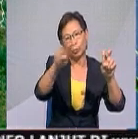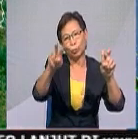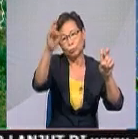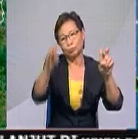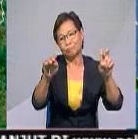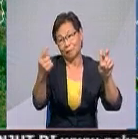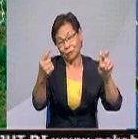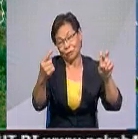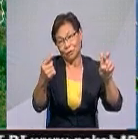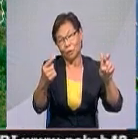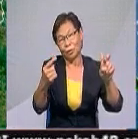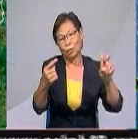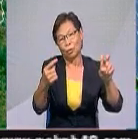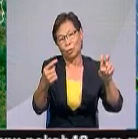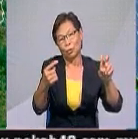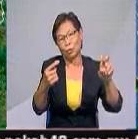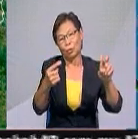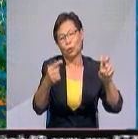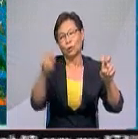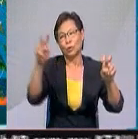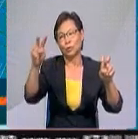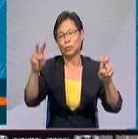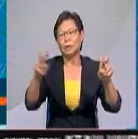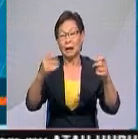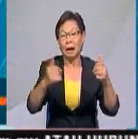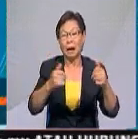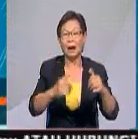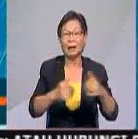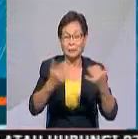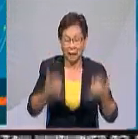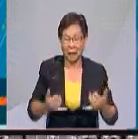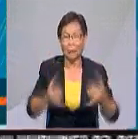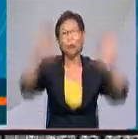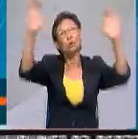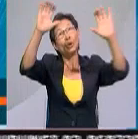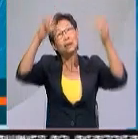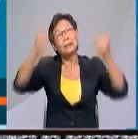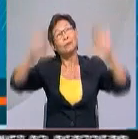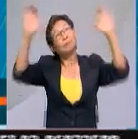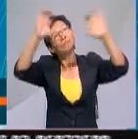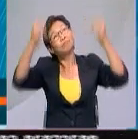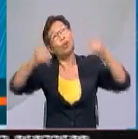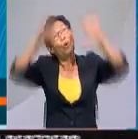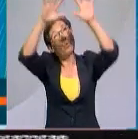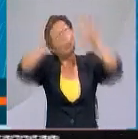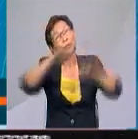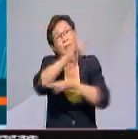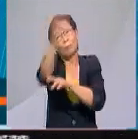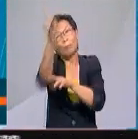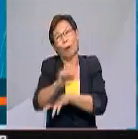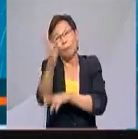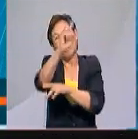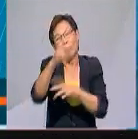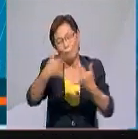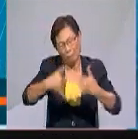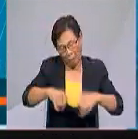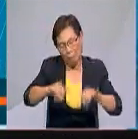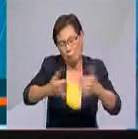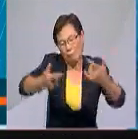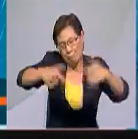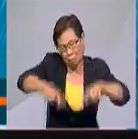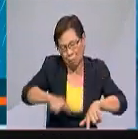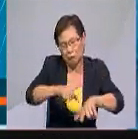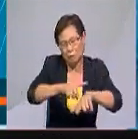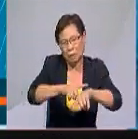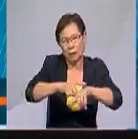ke 22 Januari 2020. Dan pada ketika ini, keadaan cuaca semasa pada ketika ini, hujan berserta ribut petir masih lagi